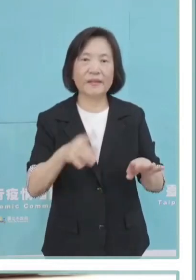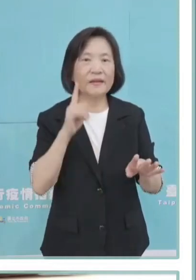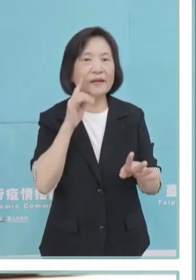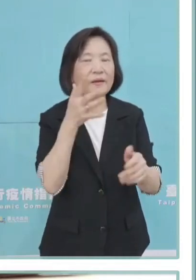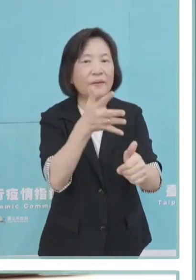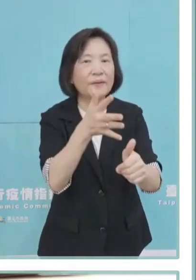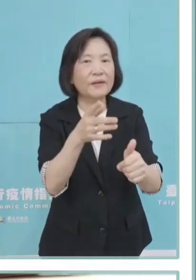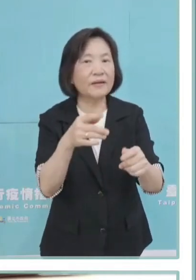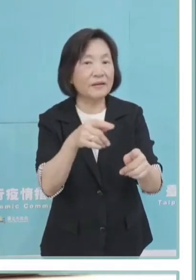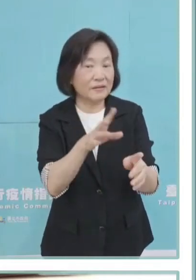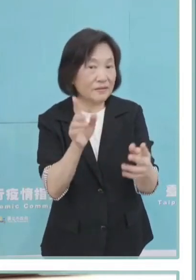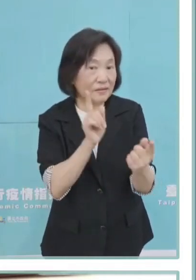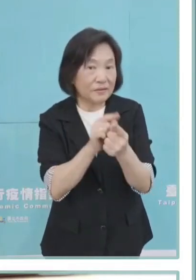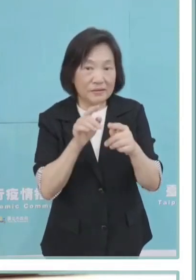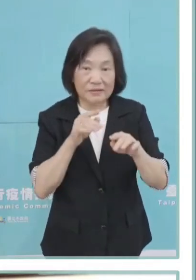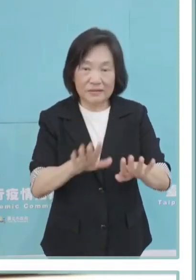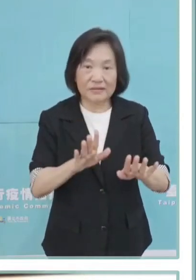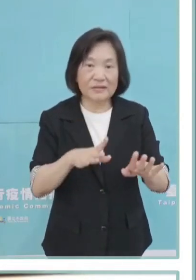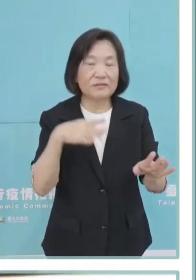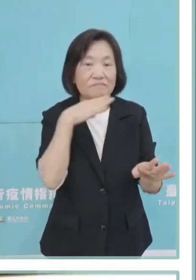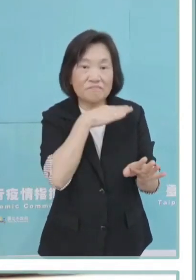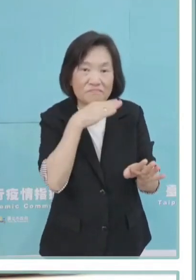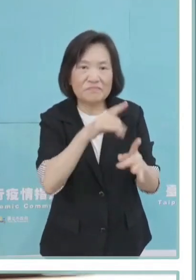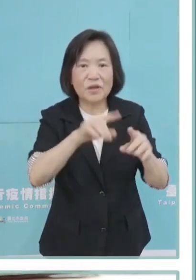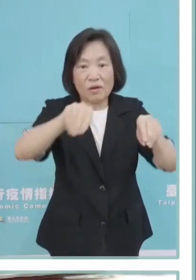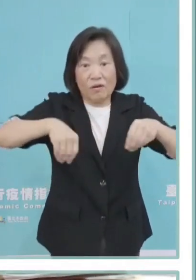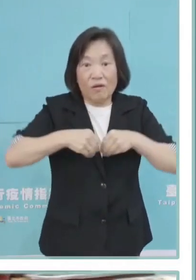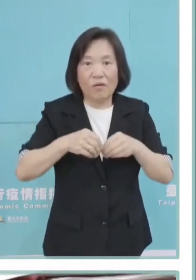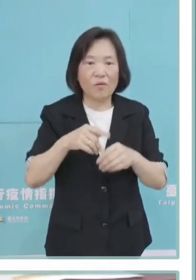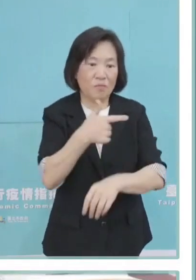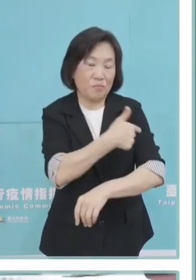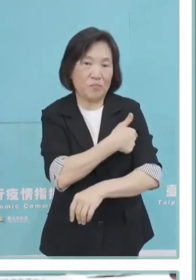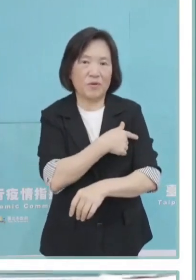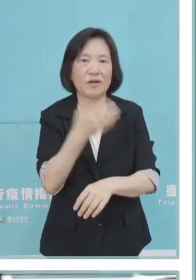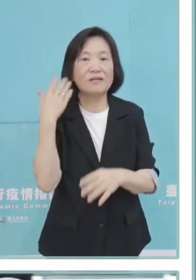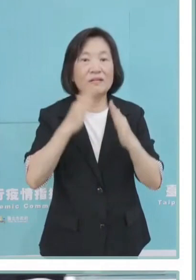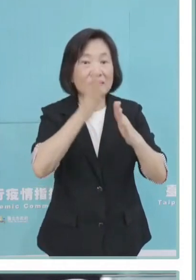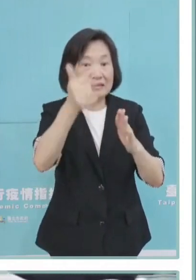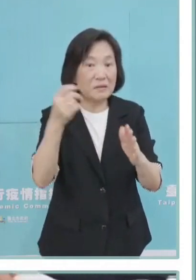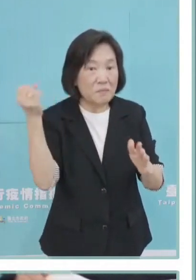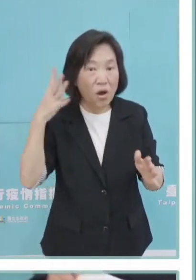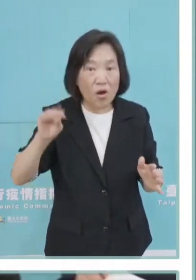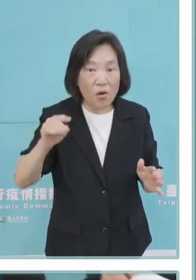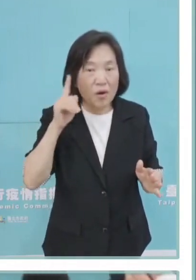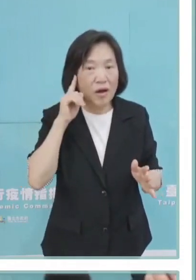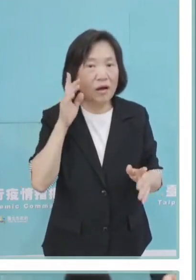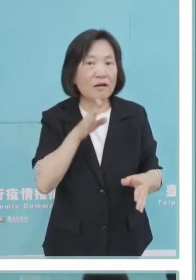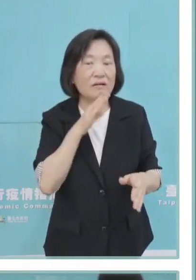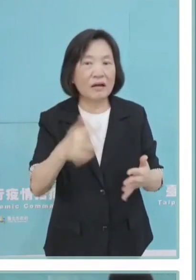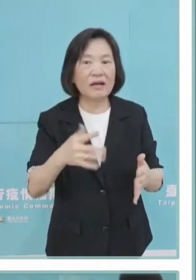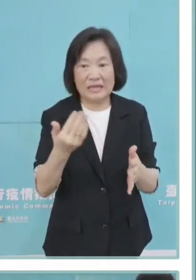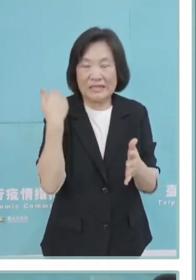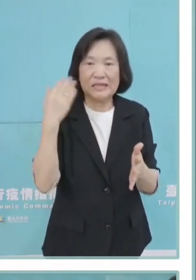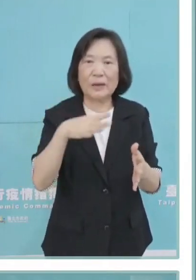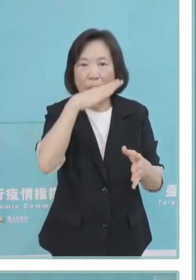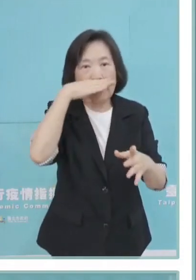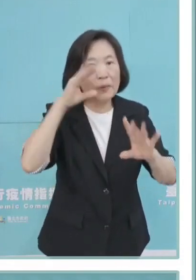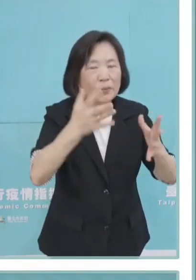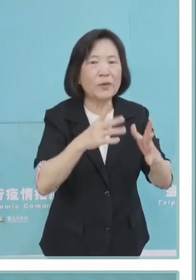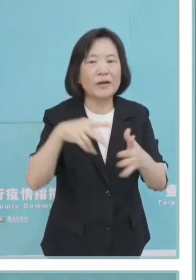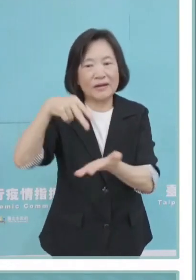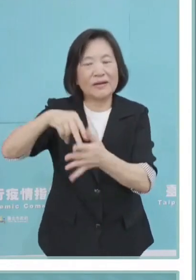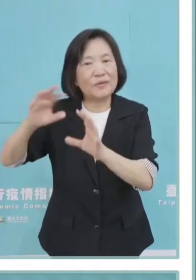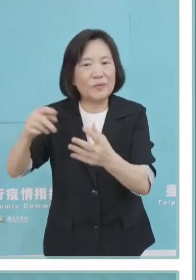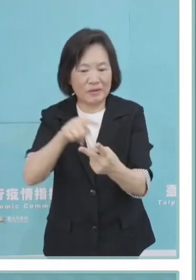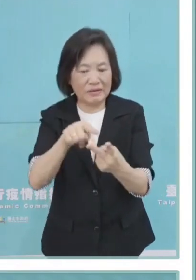想请教市长怎么看这次捷克有捐疫苗，那市长之前知情吗？那像是斯洛伐克和立陶宛这些国家